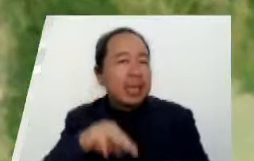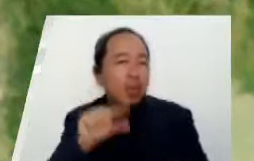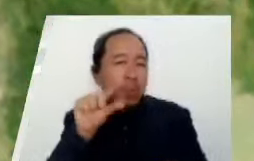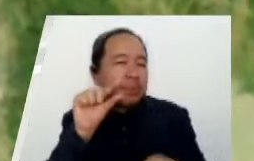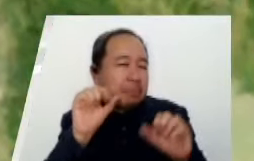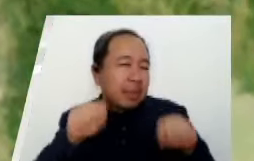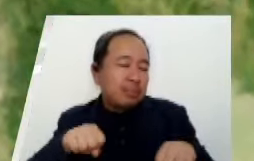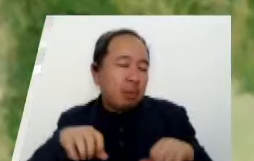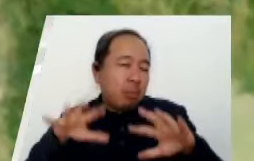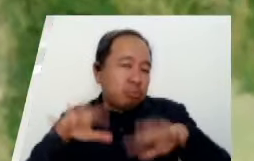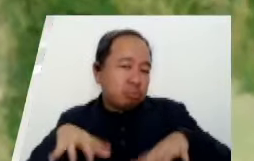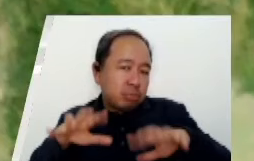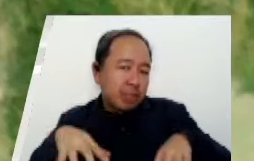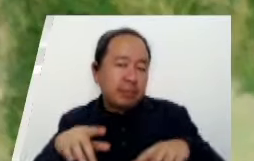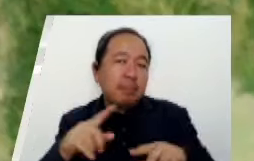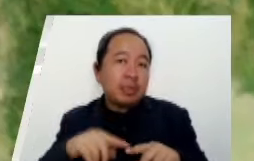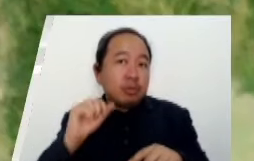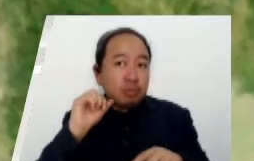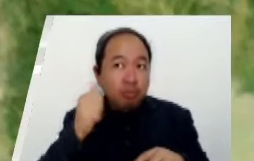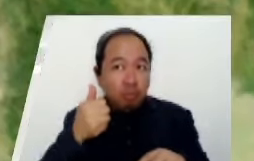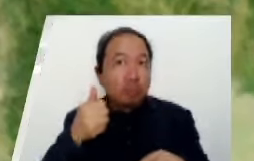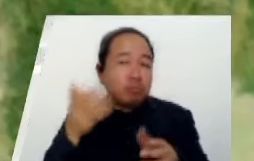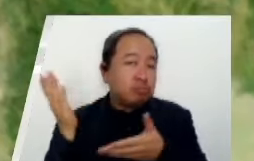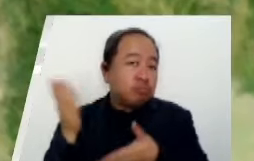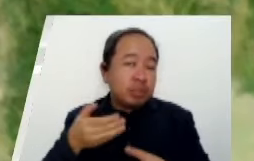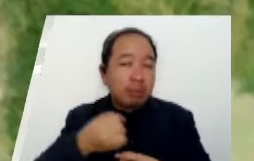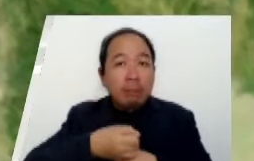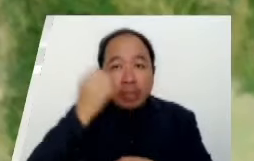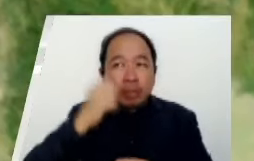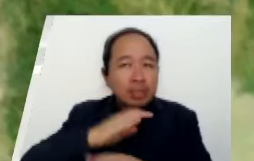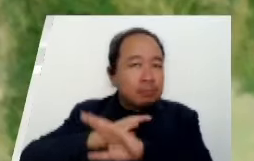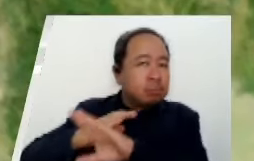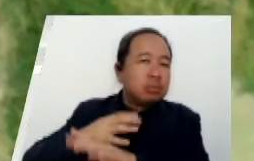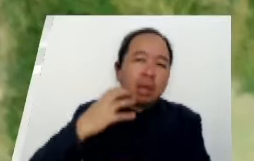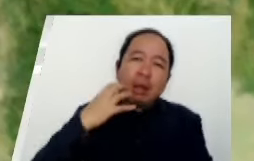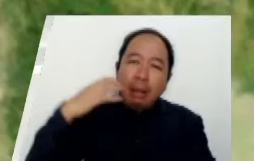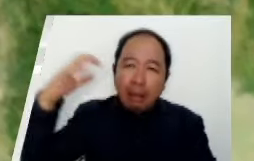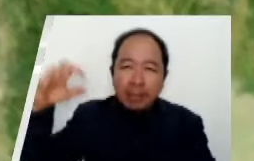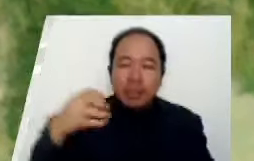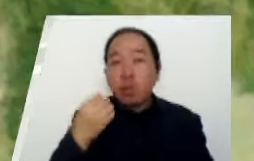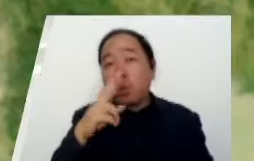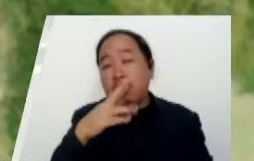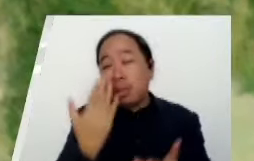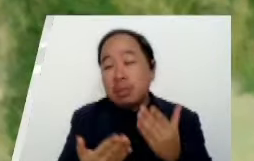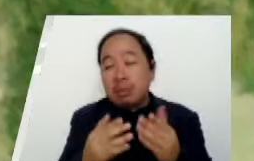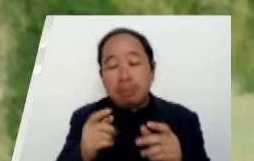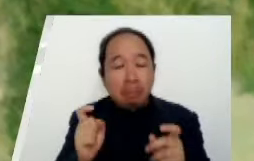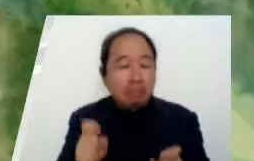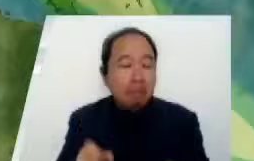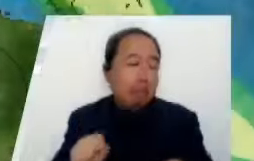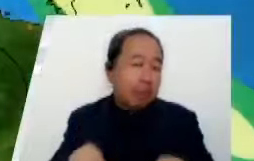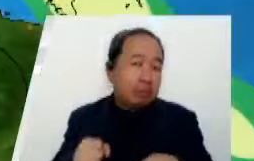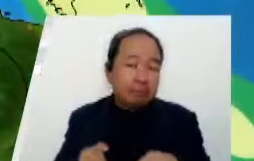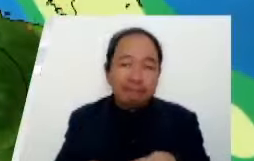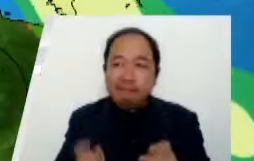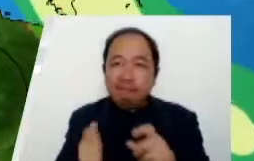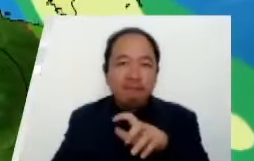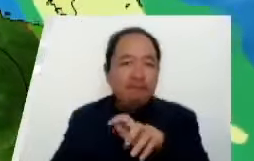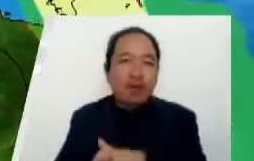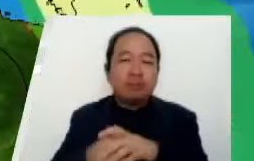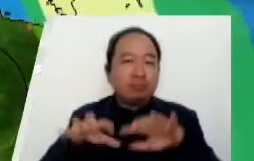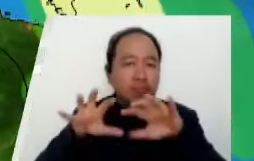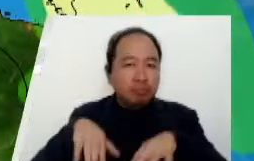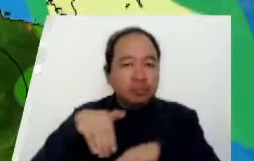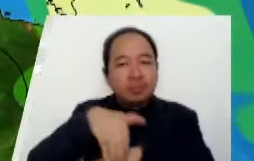pero magdala pa rin ng payong para may panangga naman sa init o di kaya'y sakaling magka-thunderstorm sa hapon o gabi. May chance rin ng ulan sa